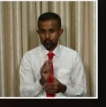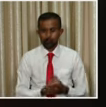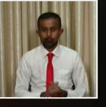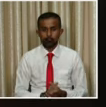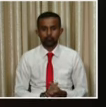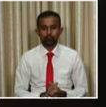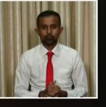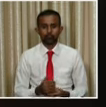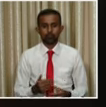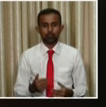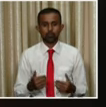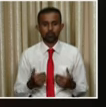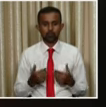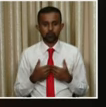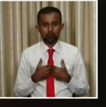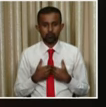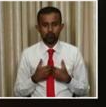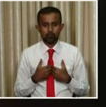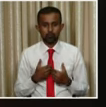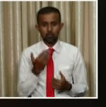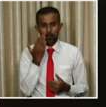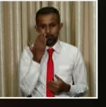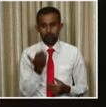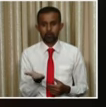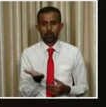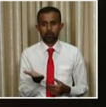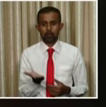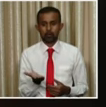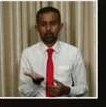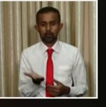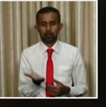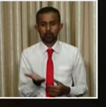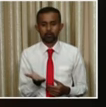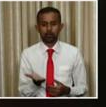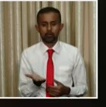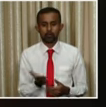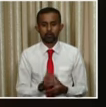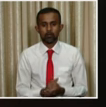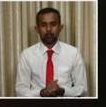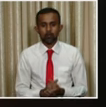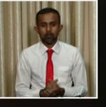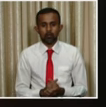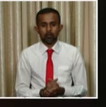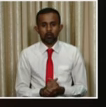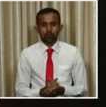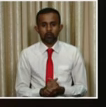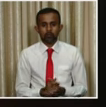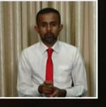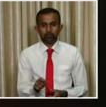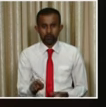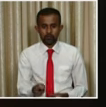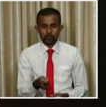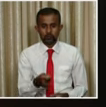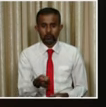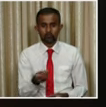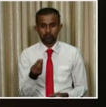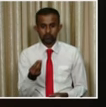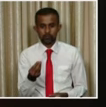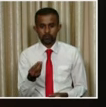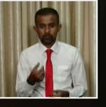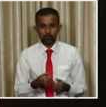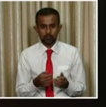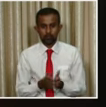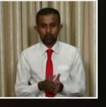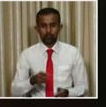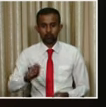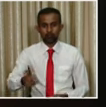දැන් අපිට බලන්නේ අපිට පේන්න තියෙන්නේ විශේෂයෙන්ම හැන්ද අතට අරගෙන තමන්ටම